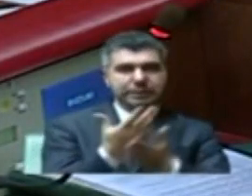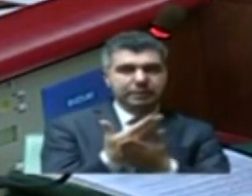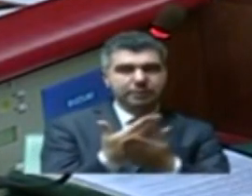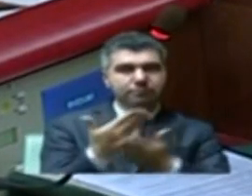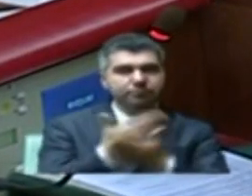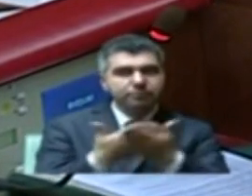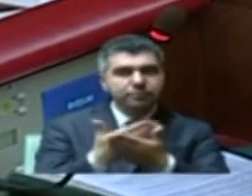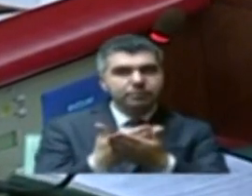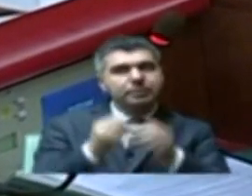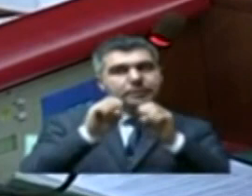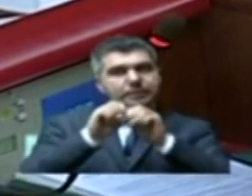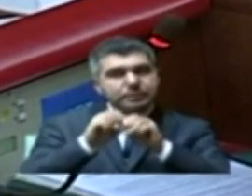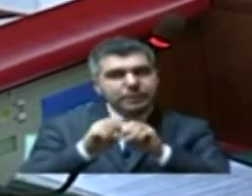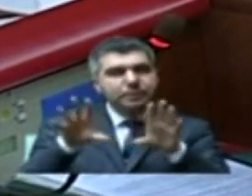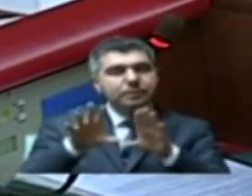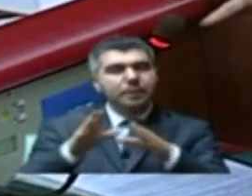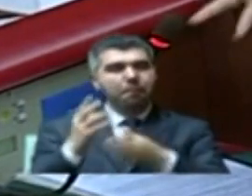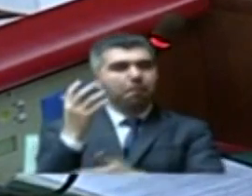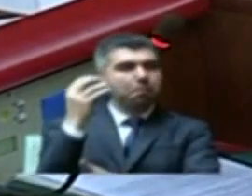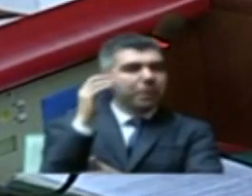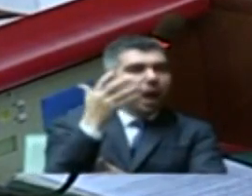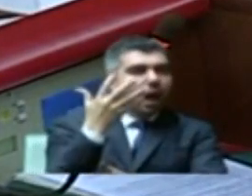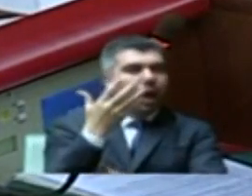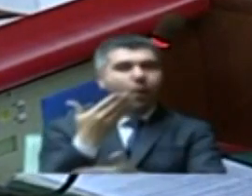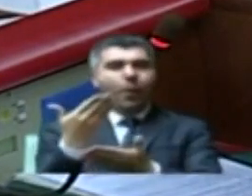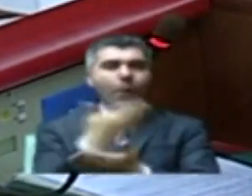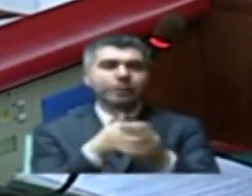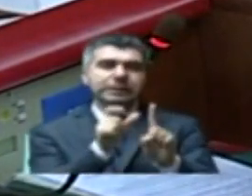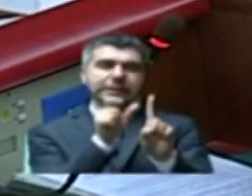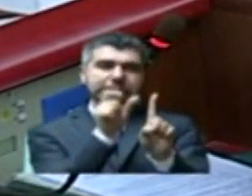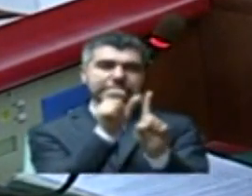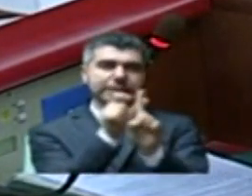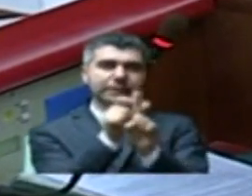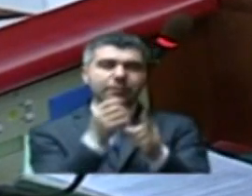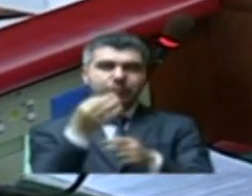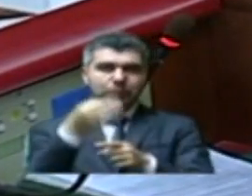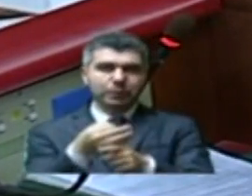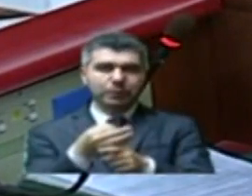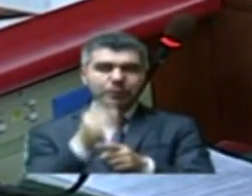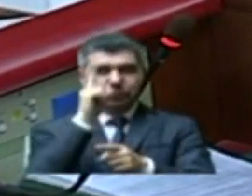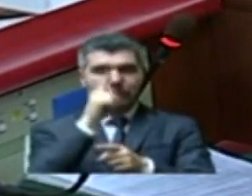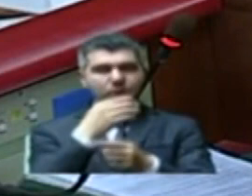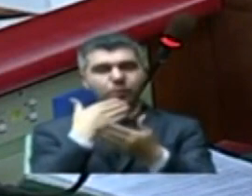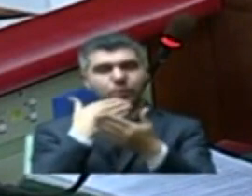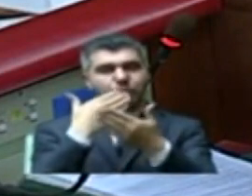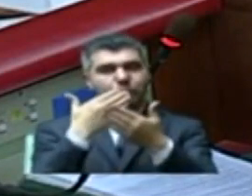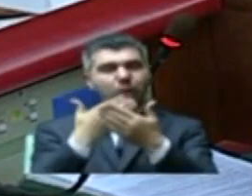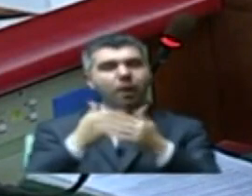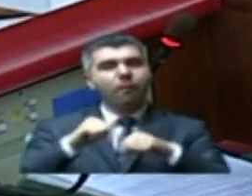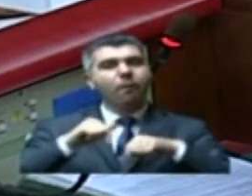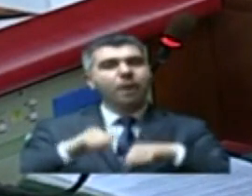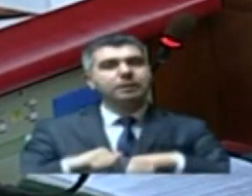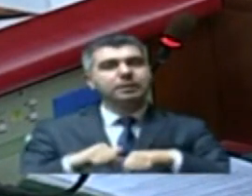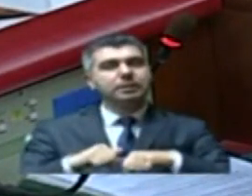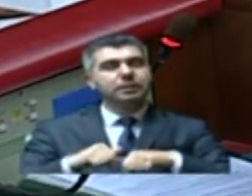فقط للساكن للساكنة وللبيئة لأن هذا عنده علاقة بتهدير كيهدد المنظومة الإيكولوجية، ولكن